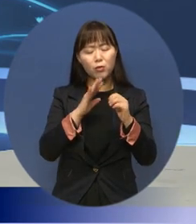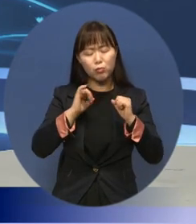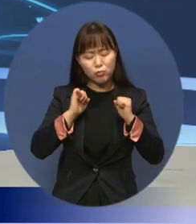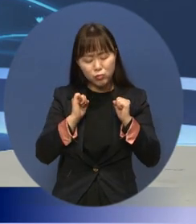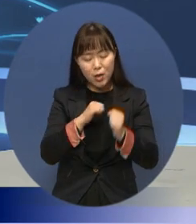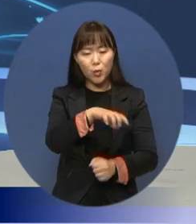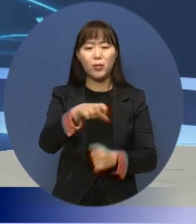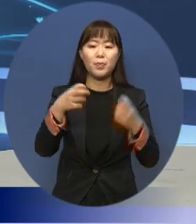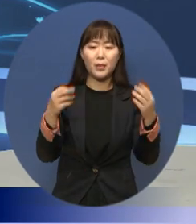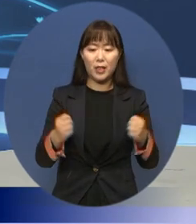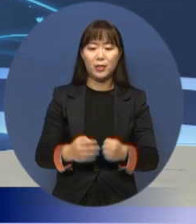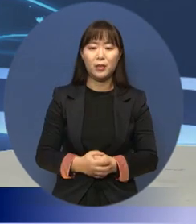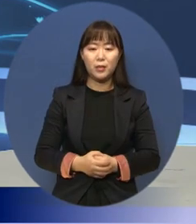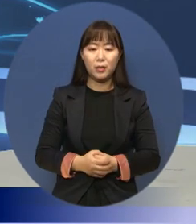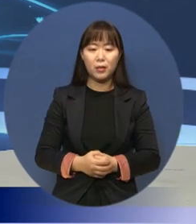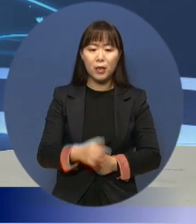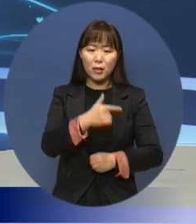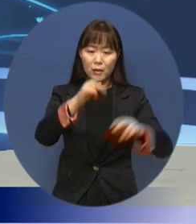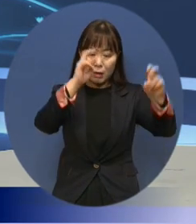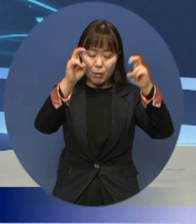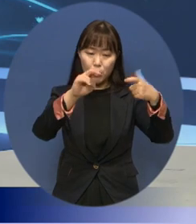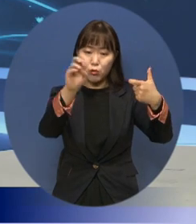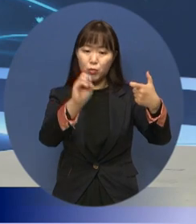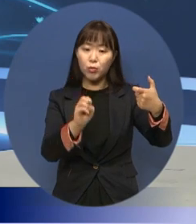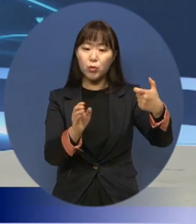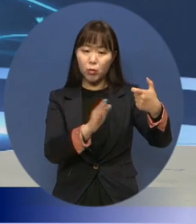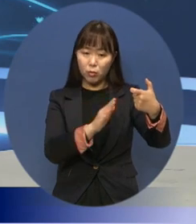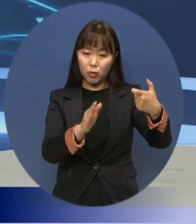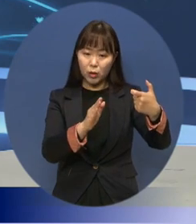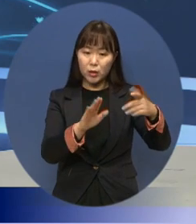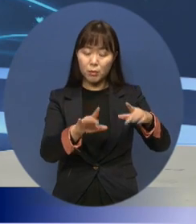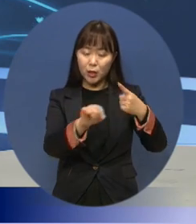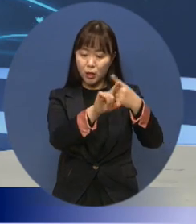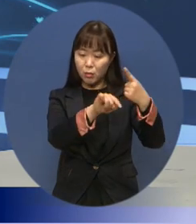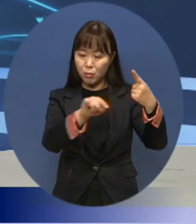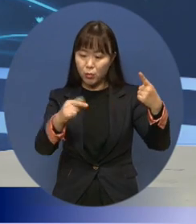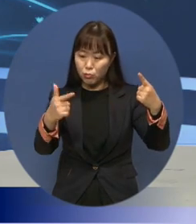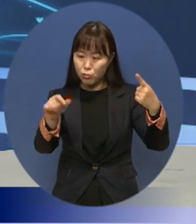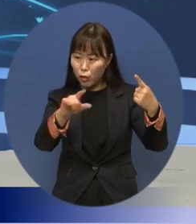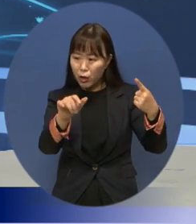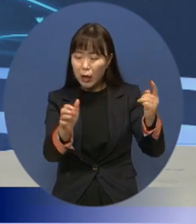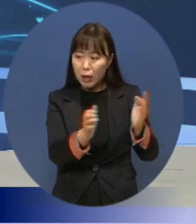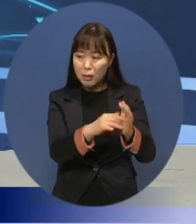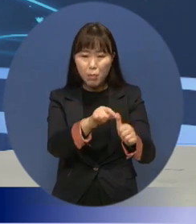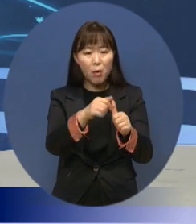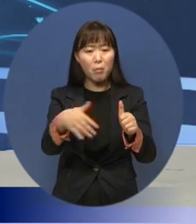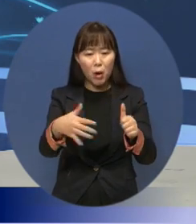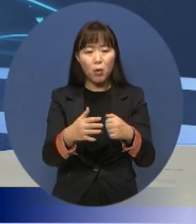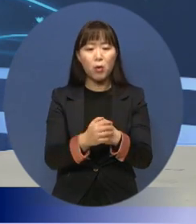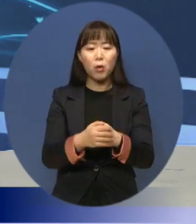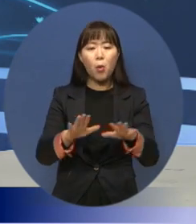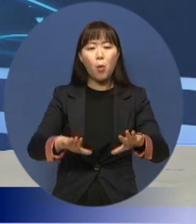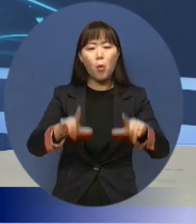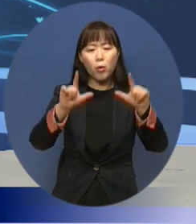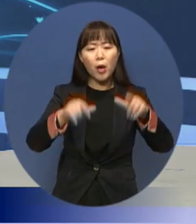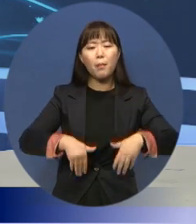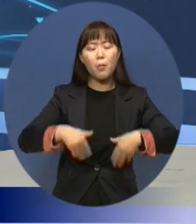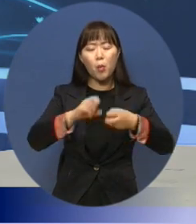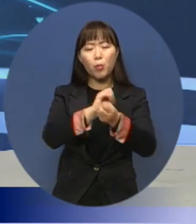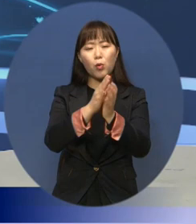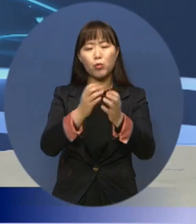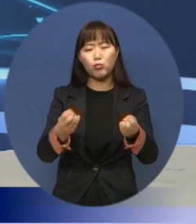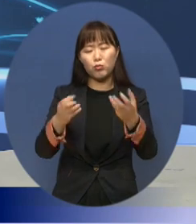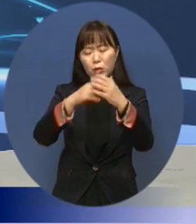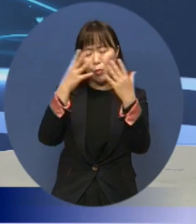많습니다 대기업의 60% 가량이 상반기 채용 예정이었고 올해도 봄꽃축제 들이 줄줄이 취소